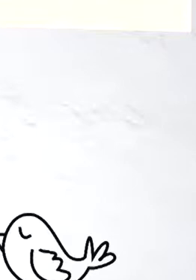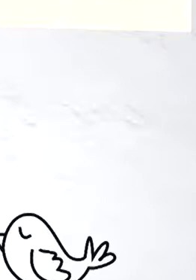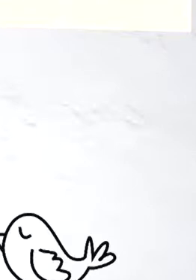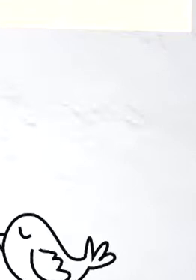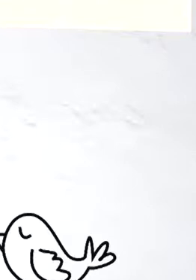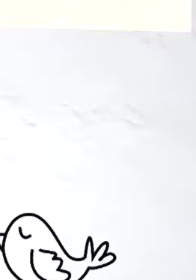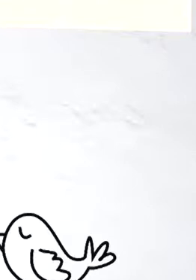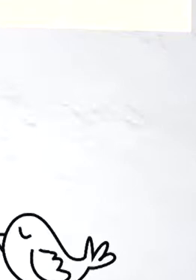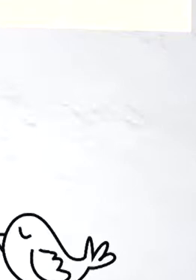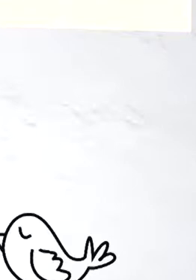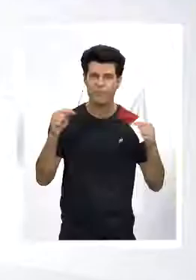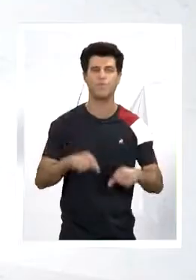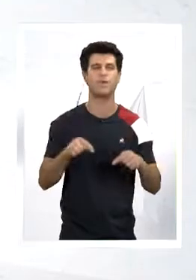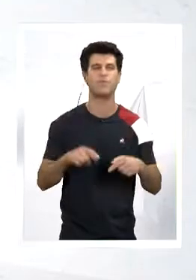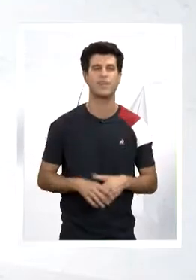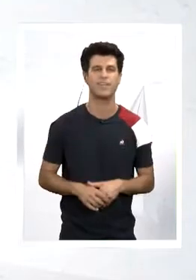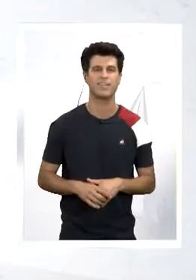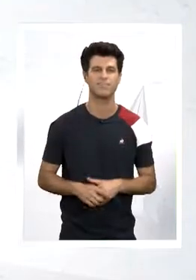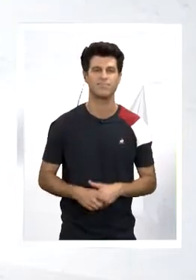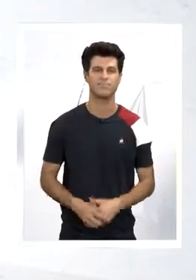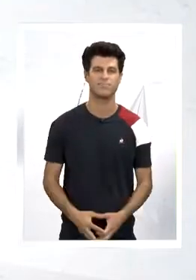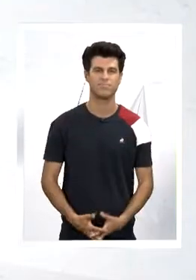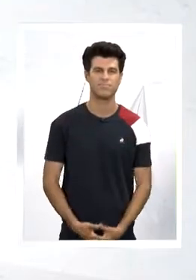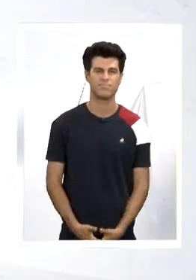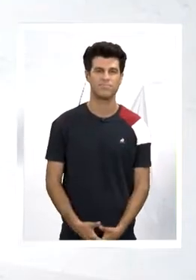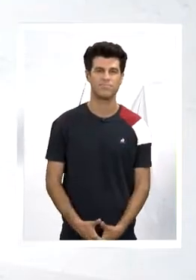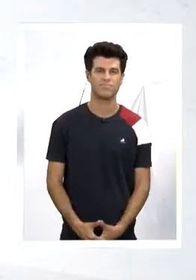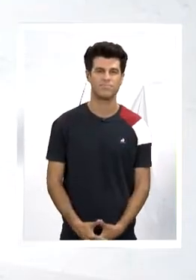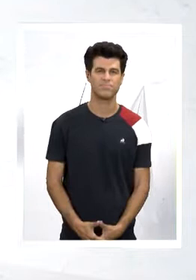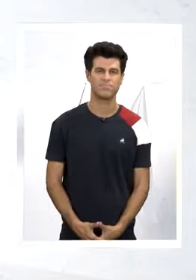חשוב לשמור על קשר עם סבא וסבתא, דווקא בימים האלה? אוקיי, דבר ראשון, שלא ניפרד